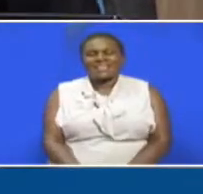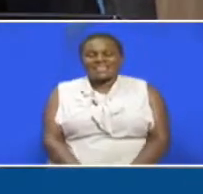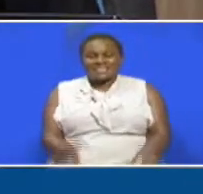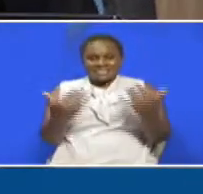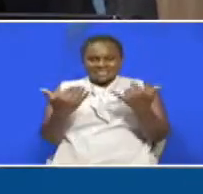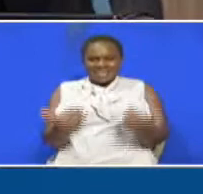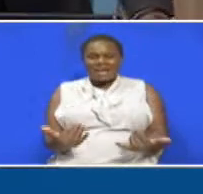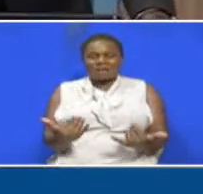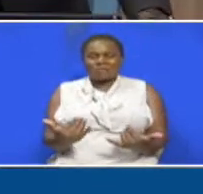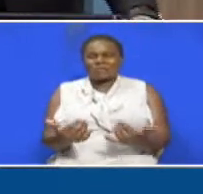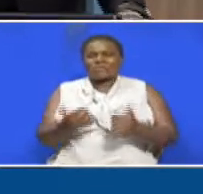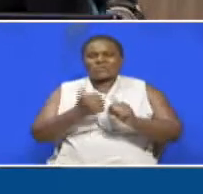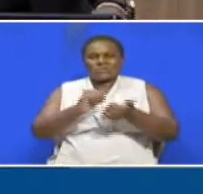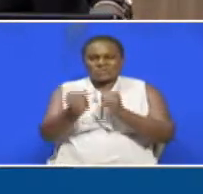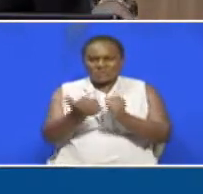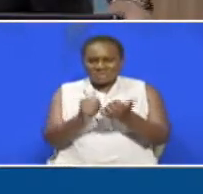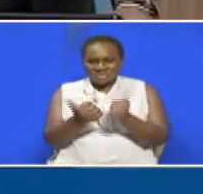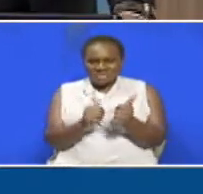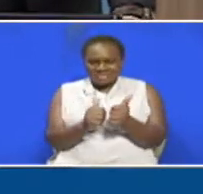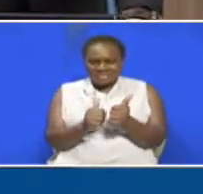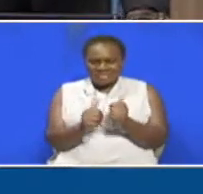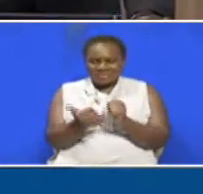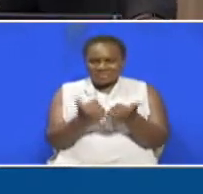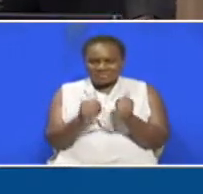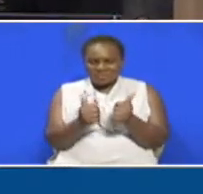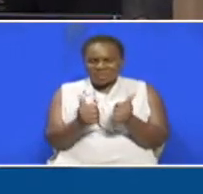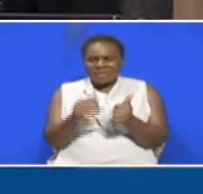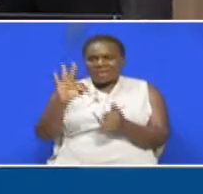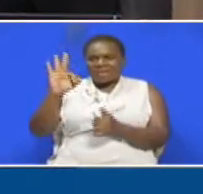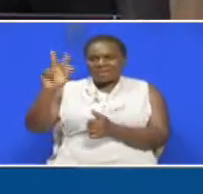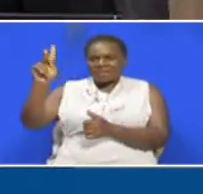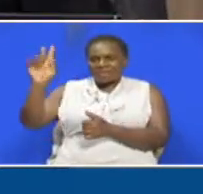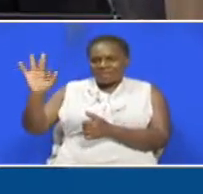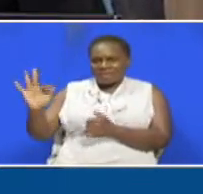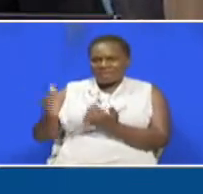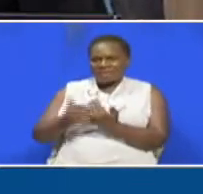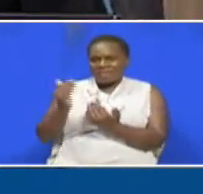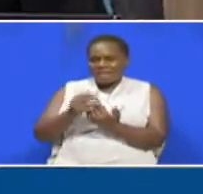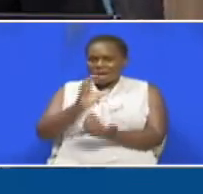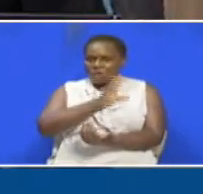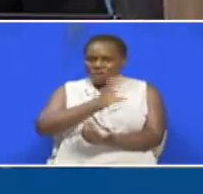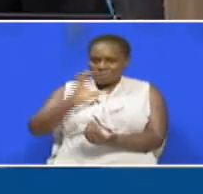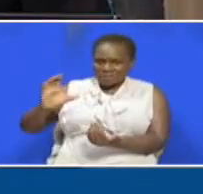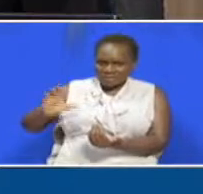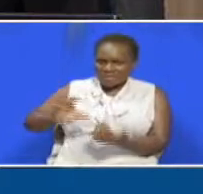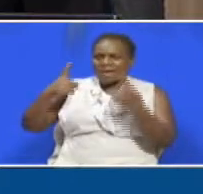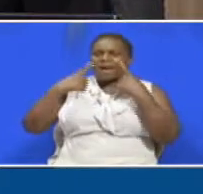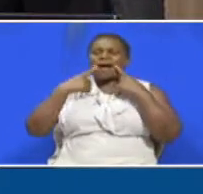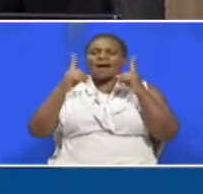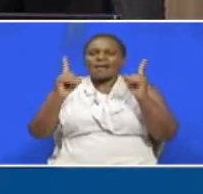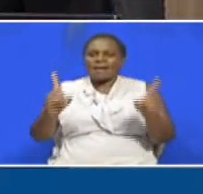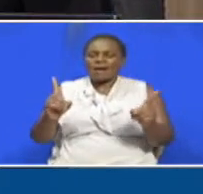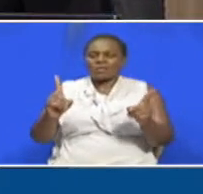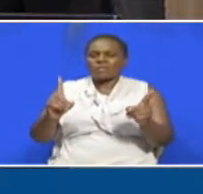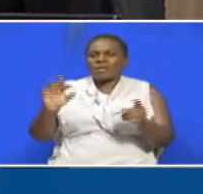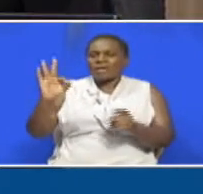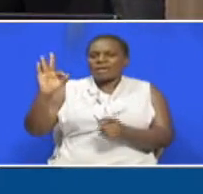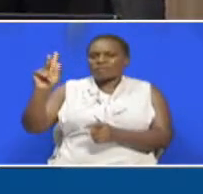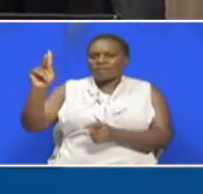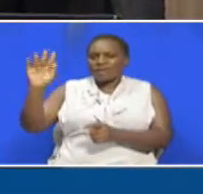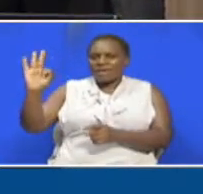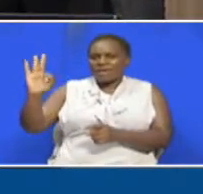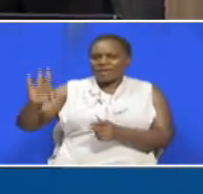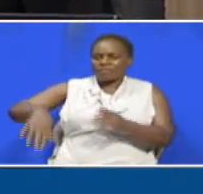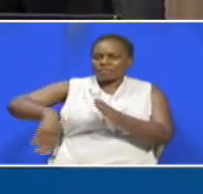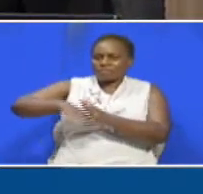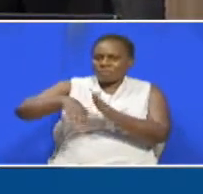Right, good time to play. Let's get to the field. Football Kenya Federation Caretaker Committee has announced that the FKF